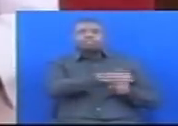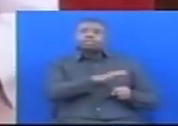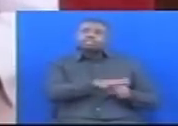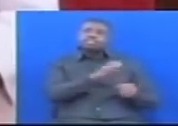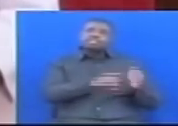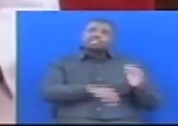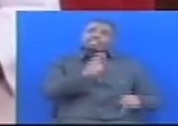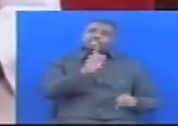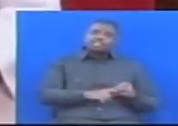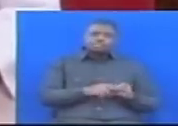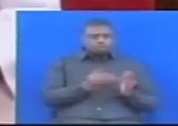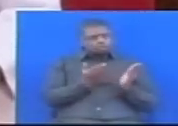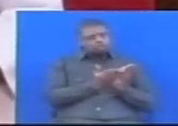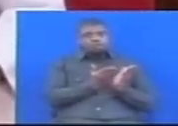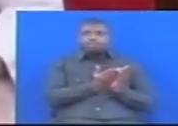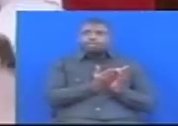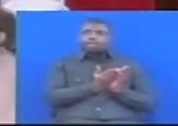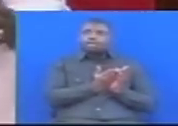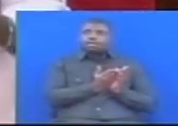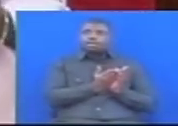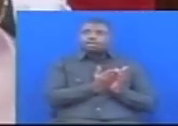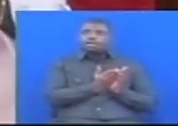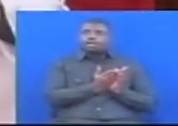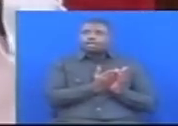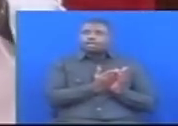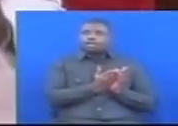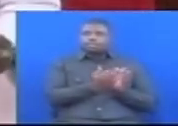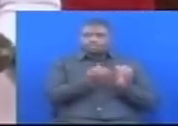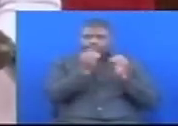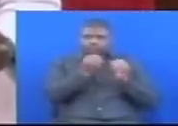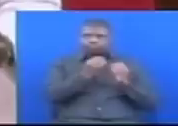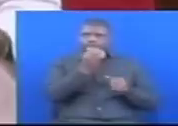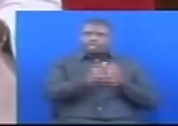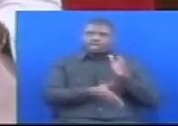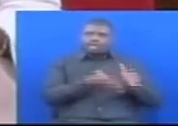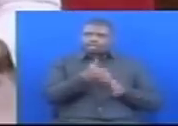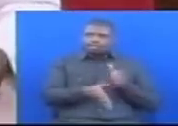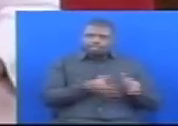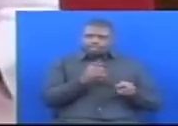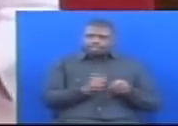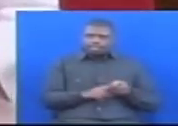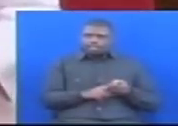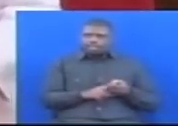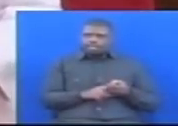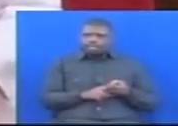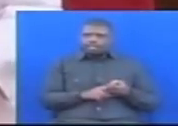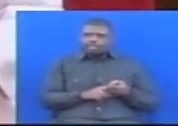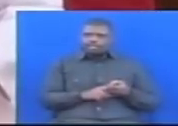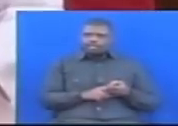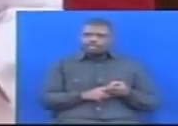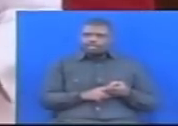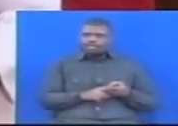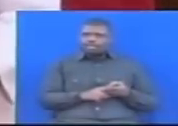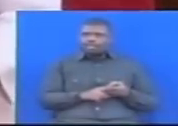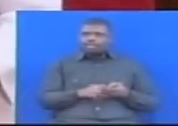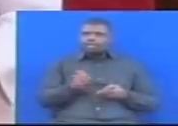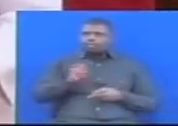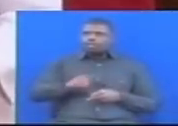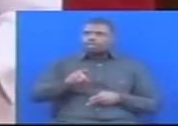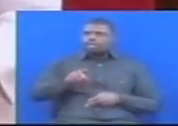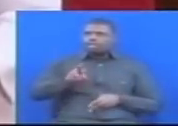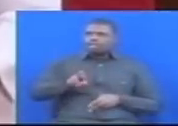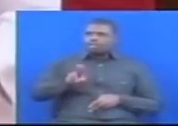zaidi watakaosomea alama za mafunzo ya alama? Swali la kwanza. Swali la pili, katika wilaya ya